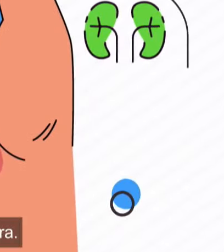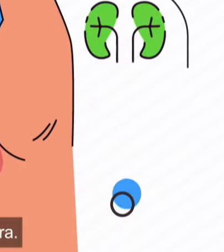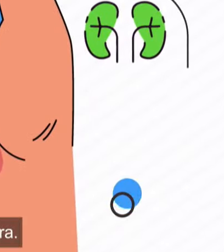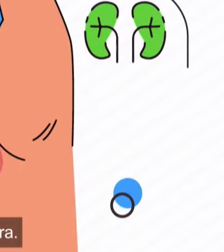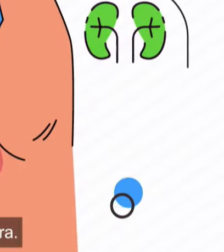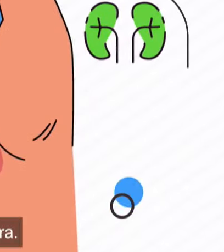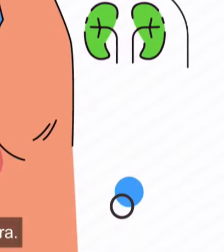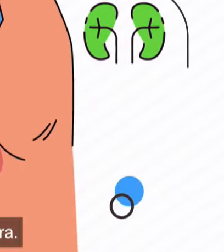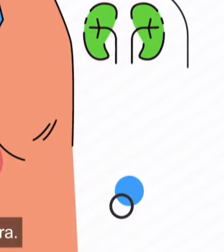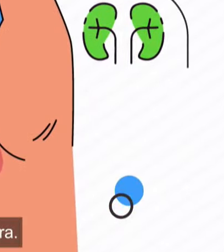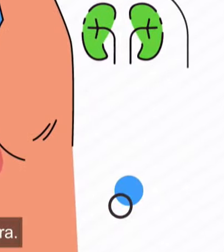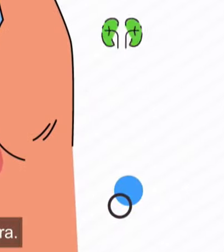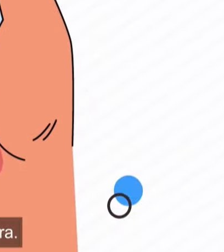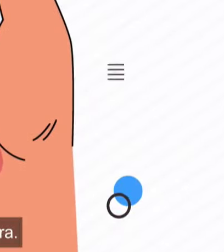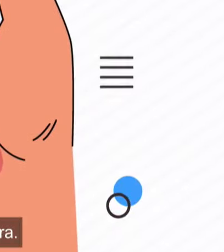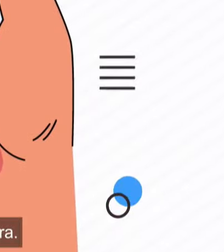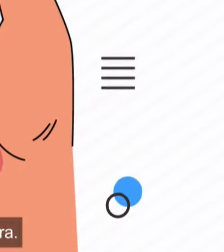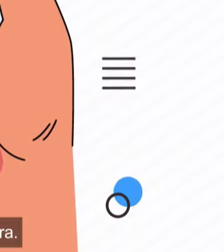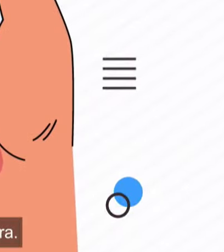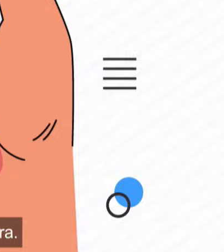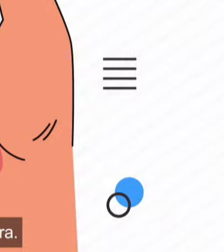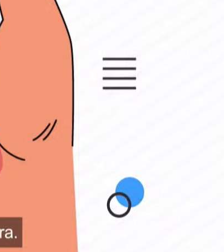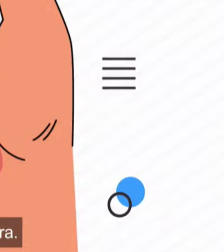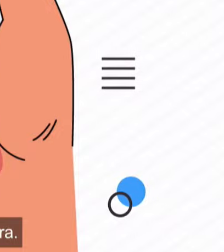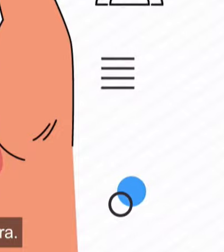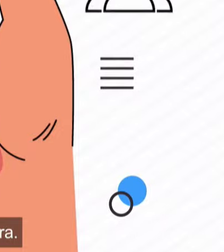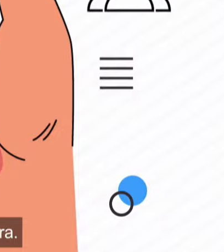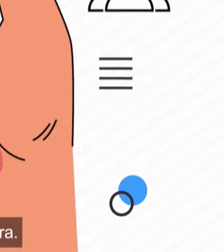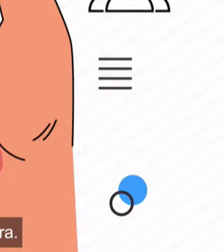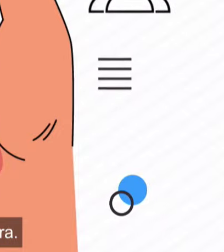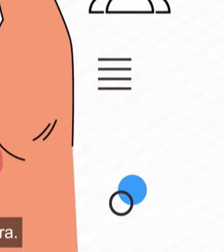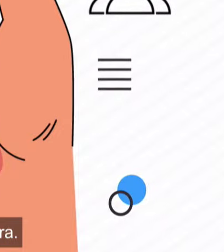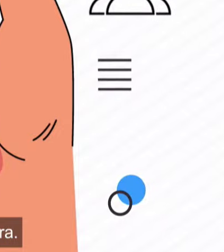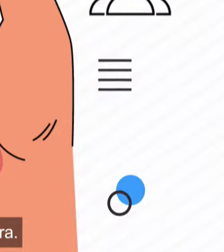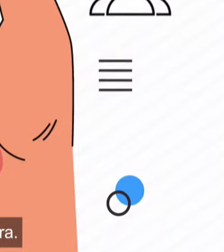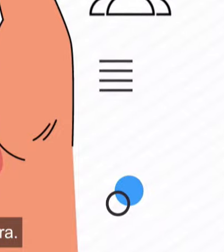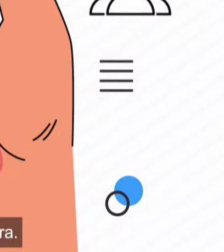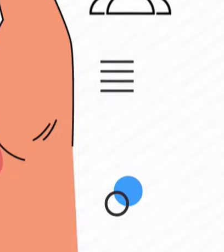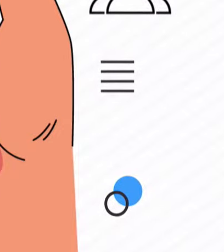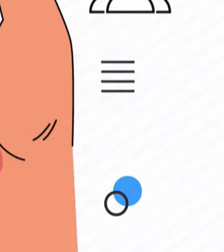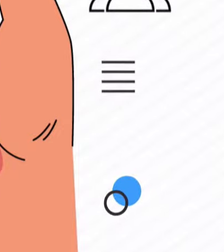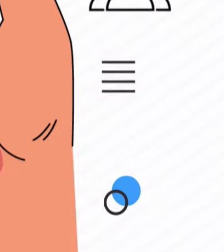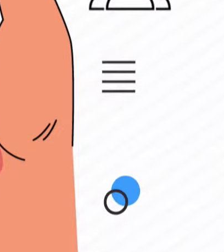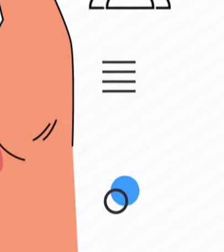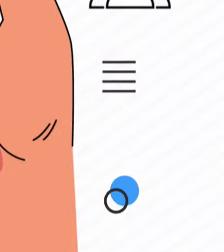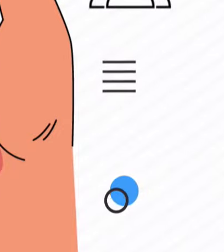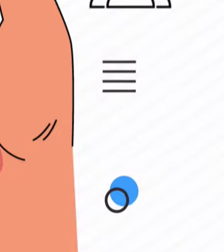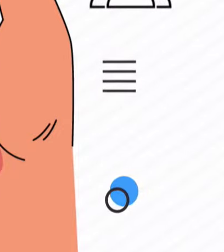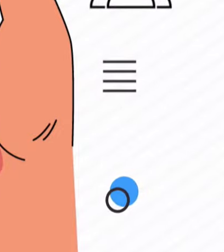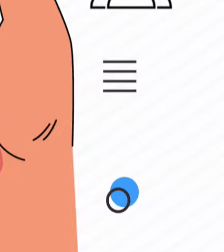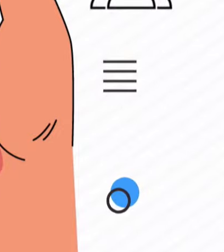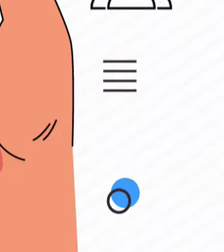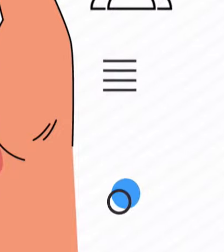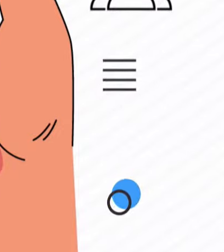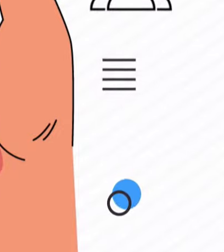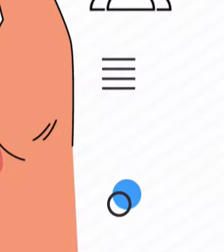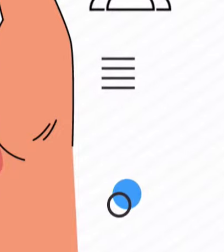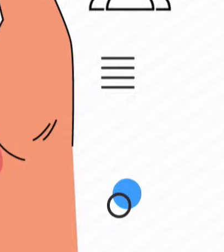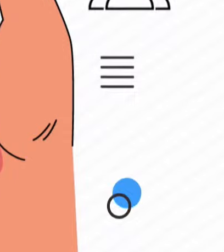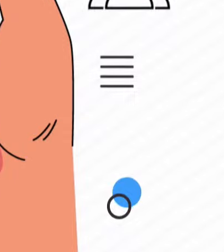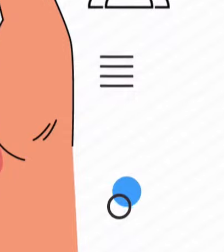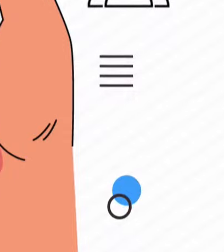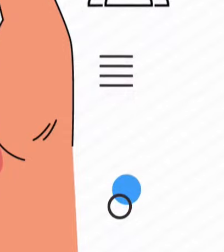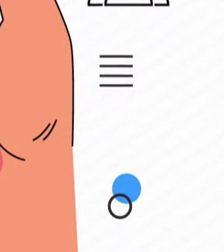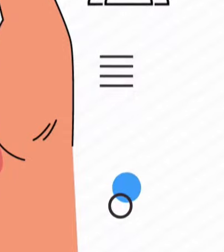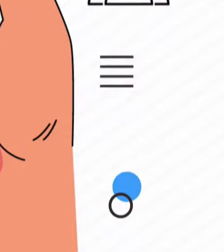Kini, anda boleh mendaftarkan diri sebagai penderma organ melalui MySejahtera. Jom daftar dan kemas kini